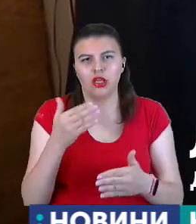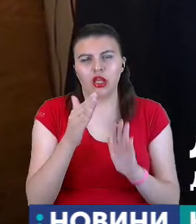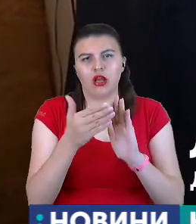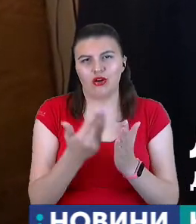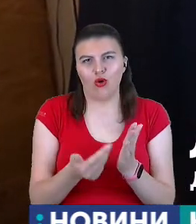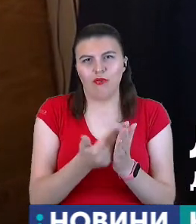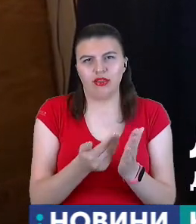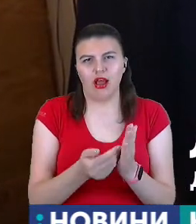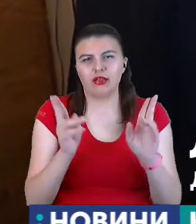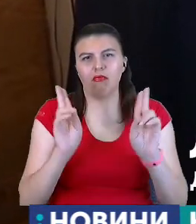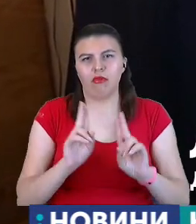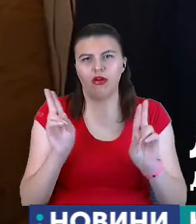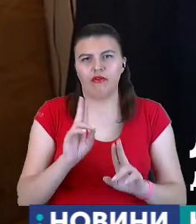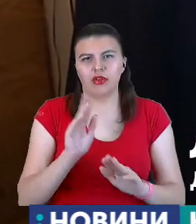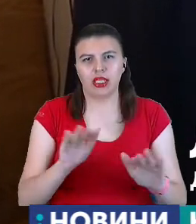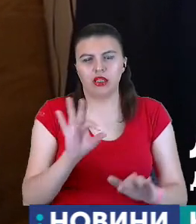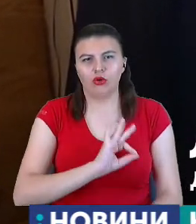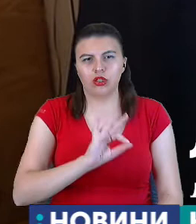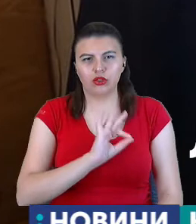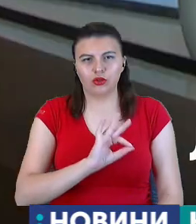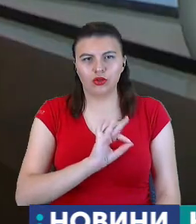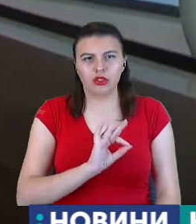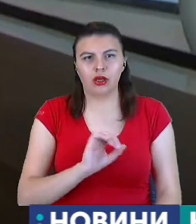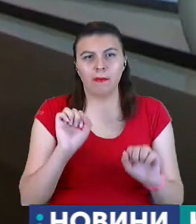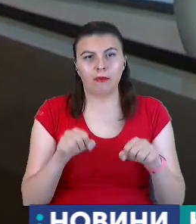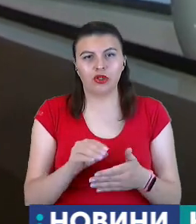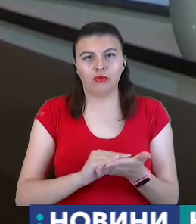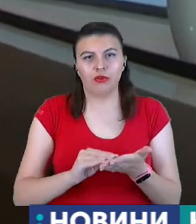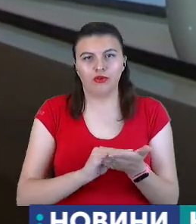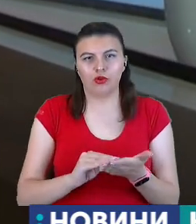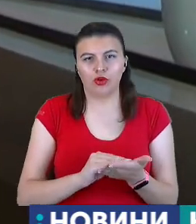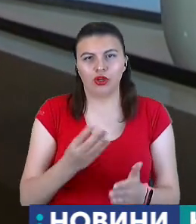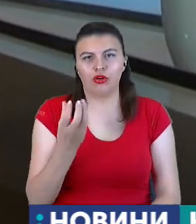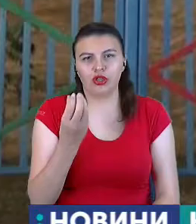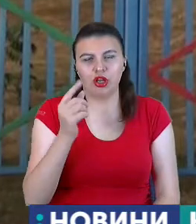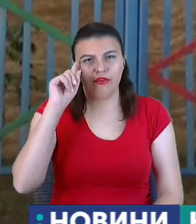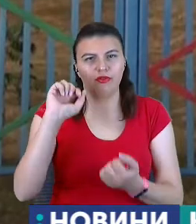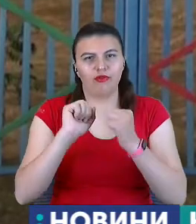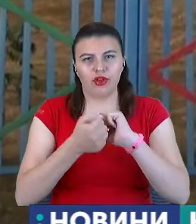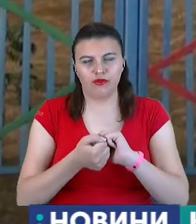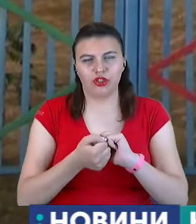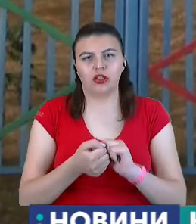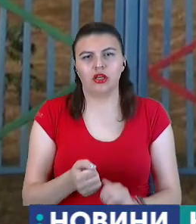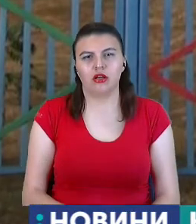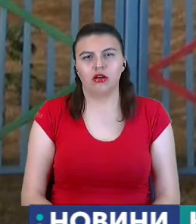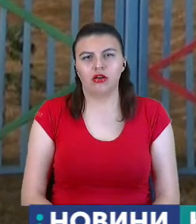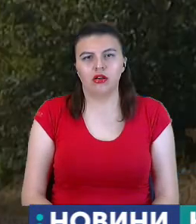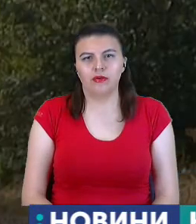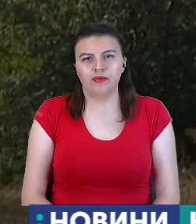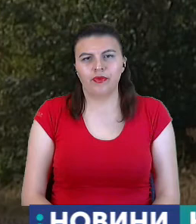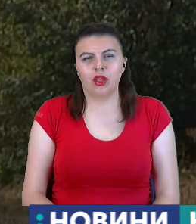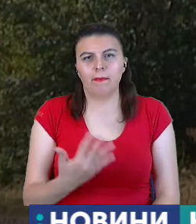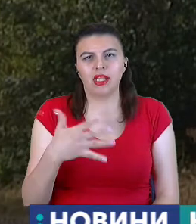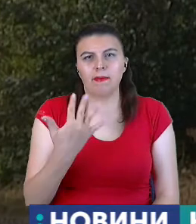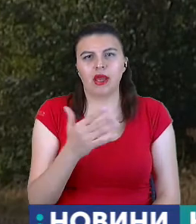якими діти користуються. Вони можуть повторно ще вивчити їх. До Куземівської школи 55